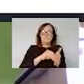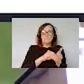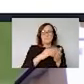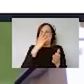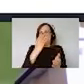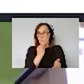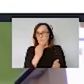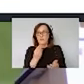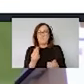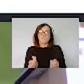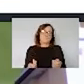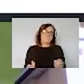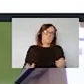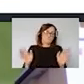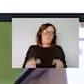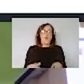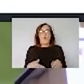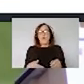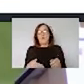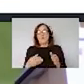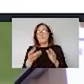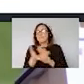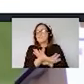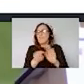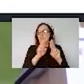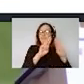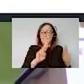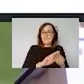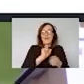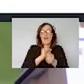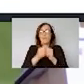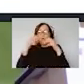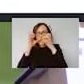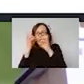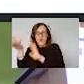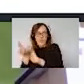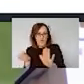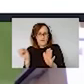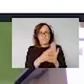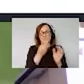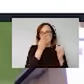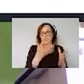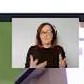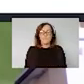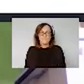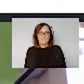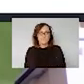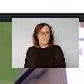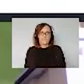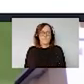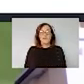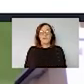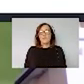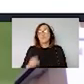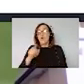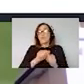obraz, który mogę przesłać zarówno z dysku, jak i z wyszukiwarki. I tu jest odpowiedź, super, tu jest odpowiedź, drodzy Państwo,